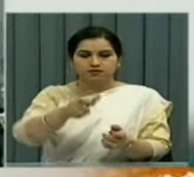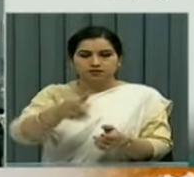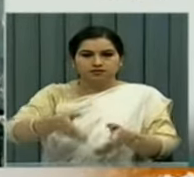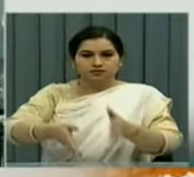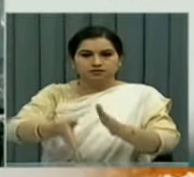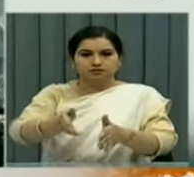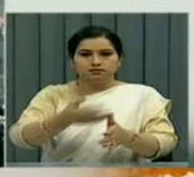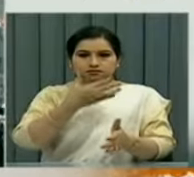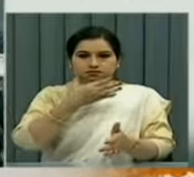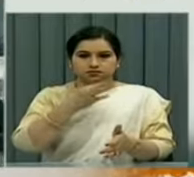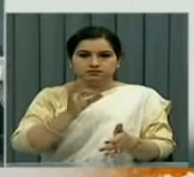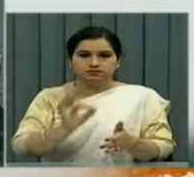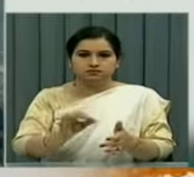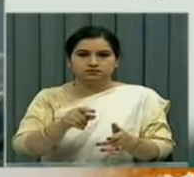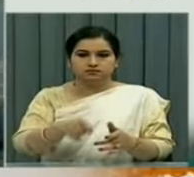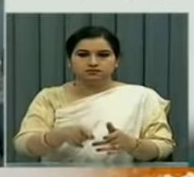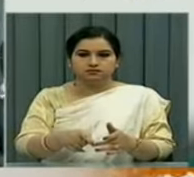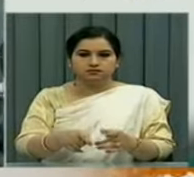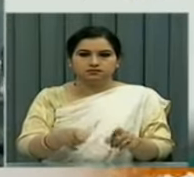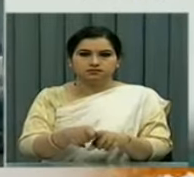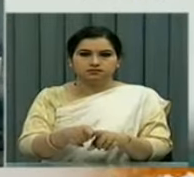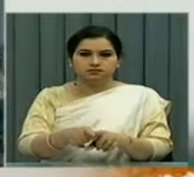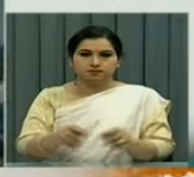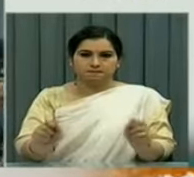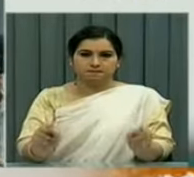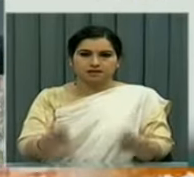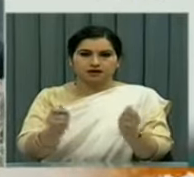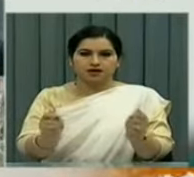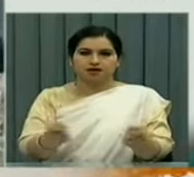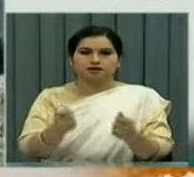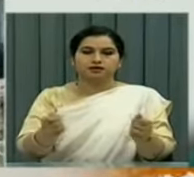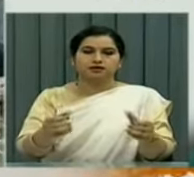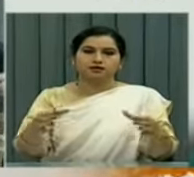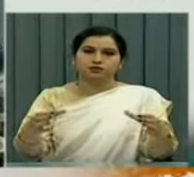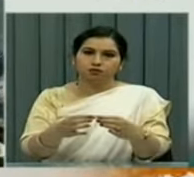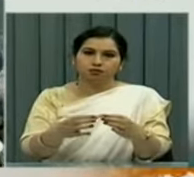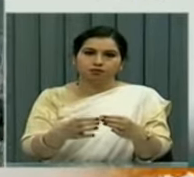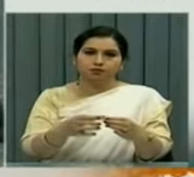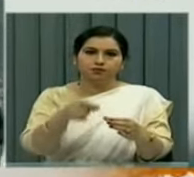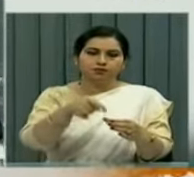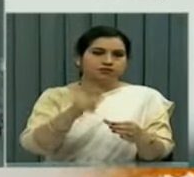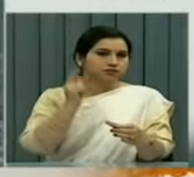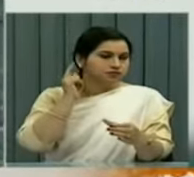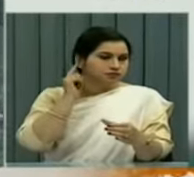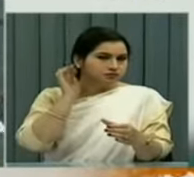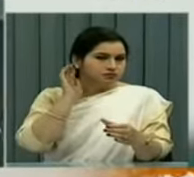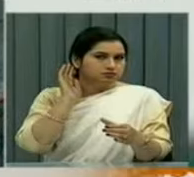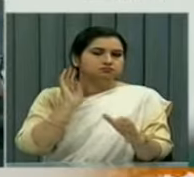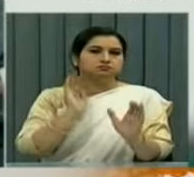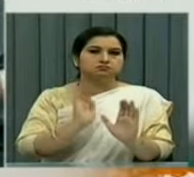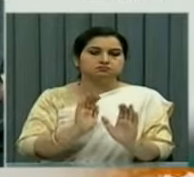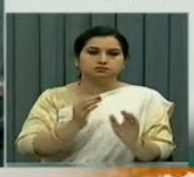जो डीआरडीओ की इस एरिया में जो बढ़त है वो उसको दर्शाती है।